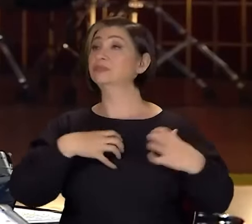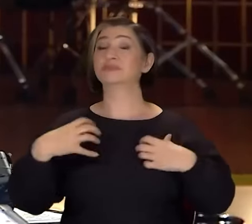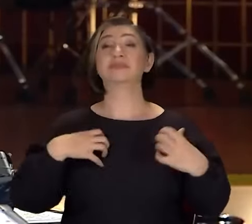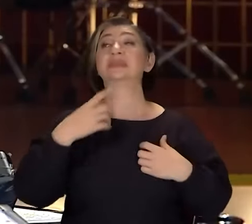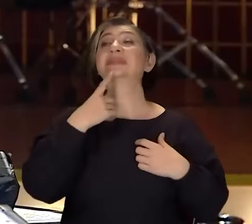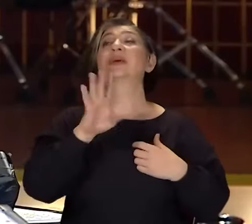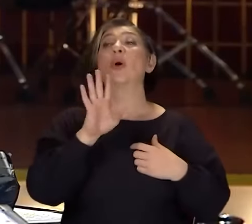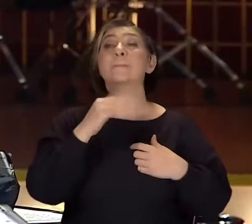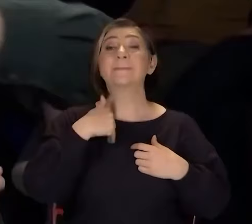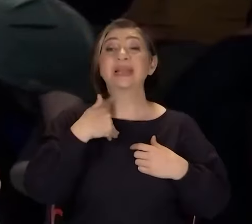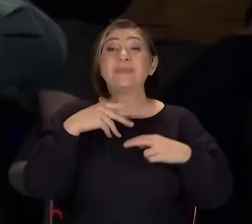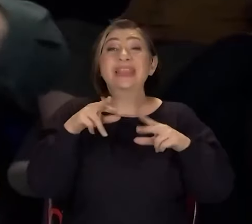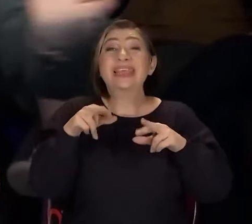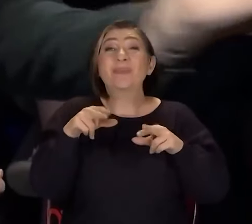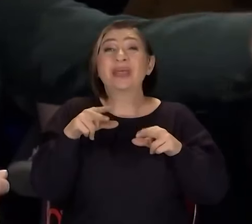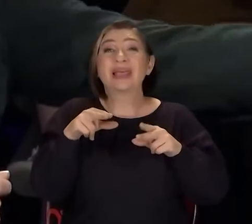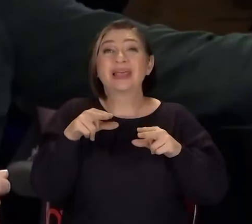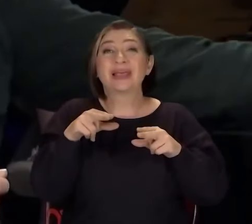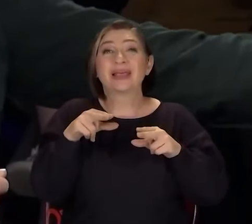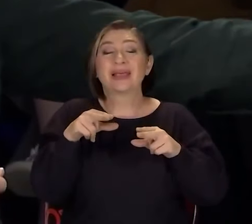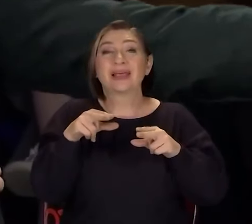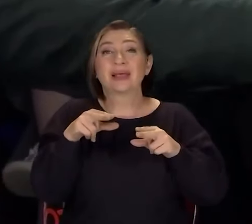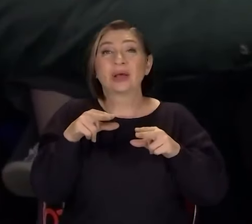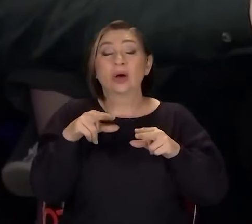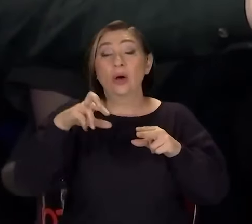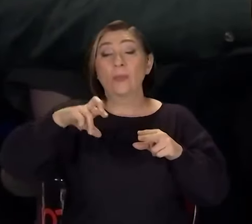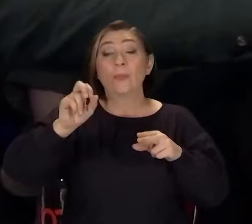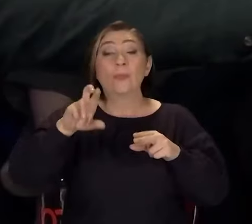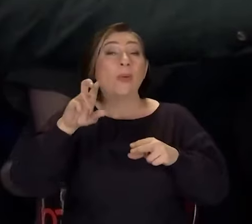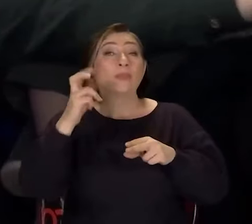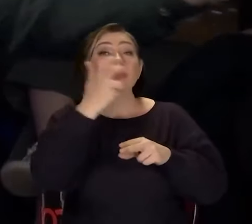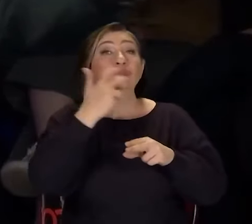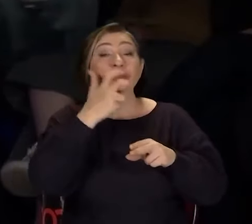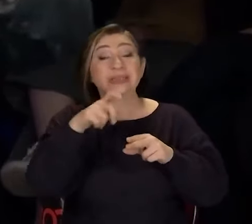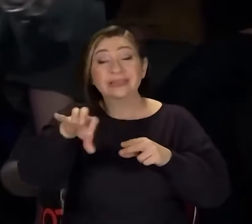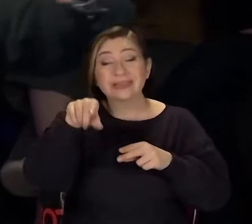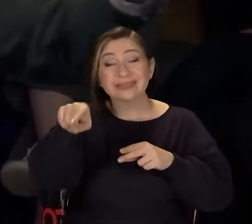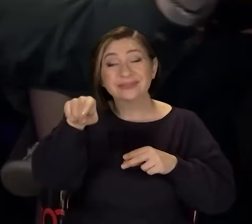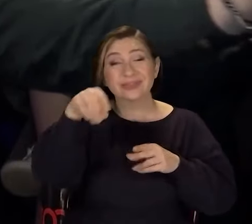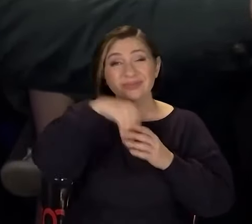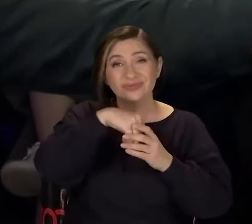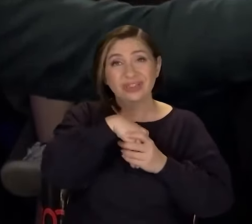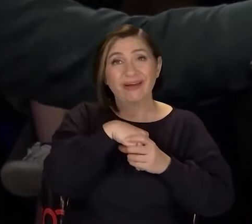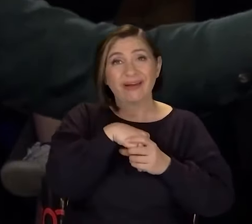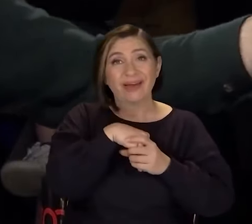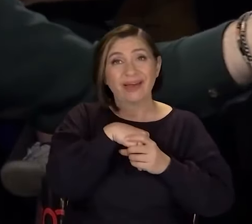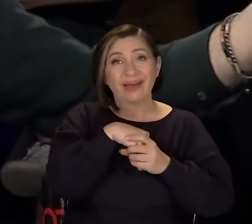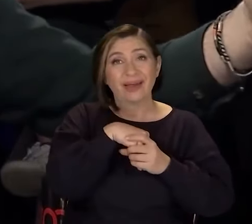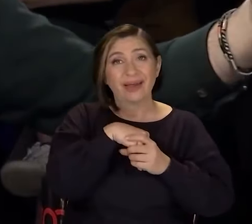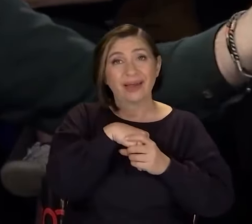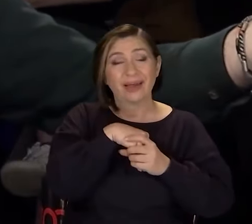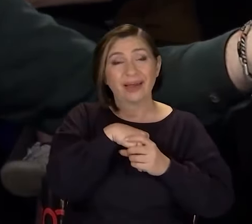söylemiyorum. Başka benim gibi pop müzik sektörünün bir şekilde hani